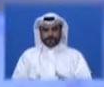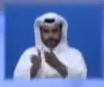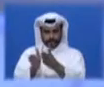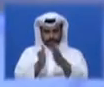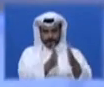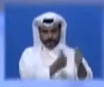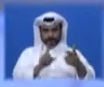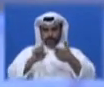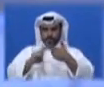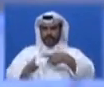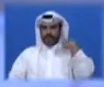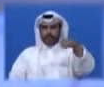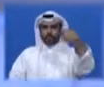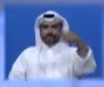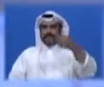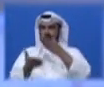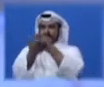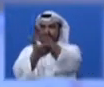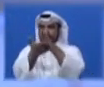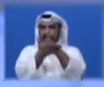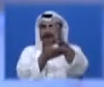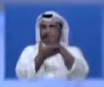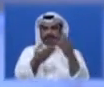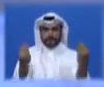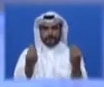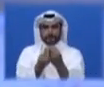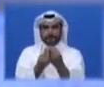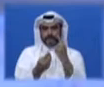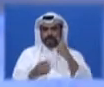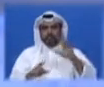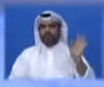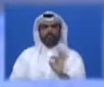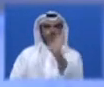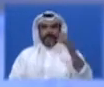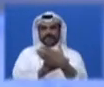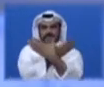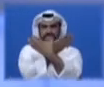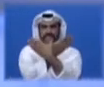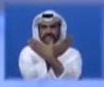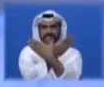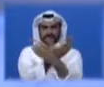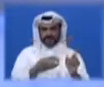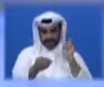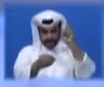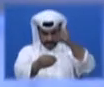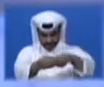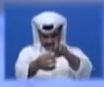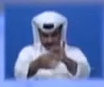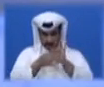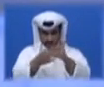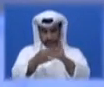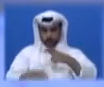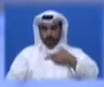باحث وكيل وزاره الخارجيه خالد سليمان الجار الله مع نائب رئيس مجلس الوزراء في جمهوريه البانيا بيشي وزير